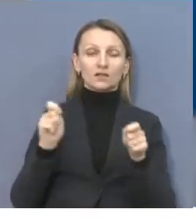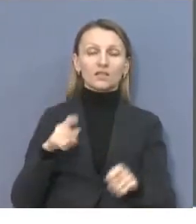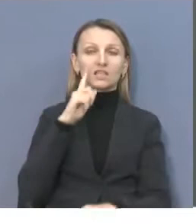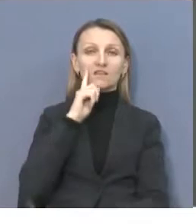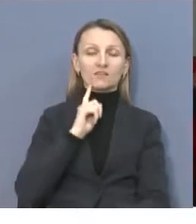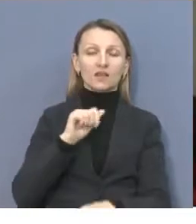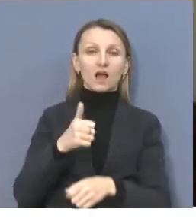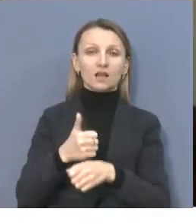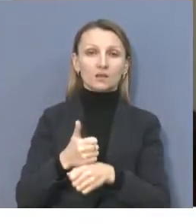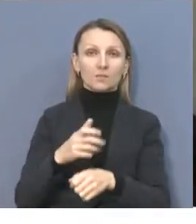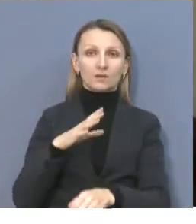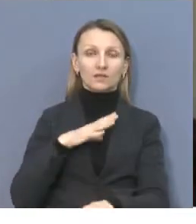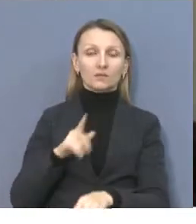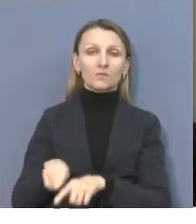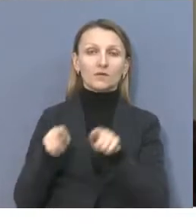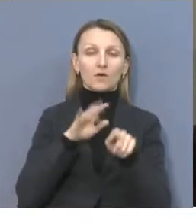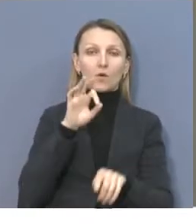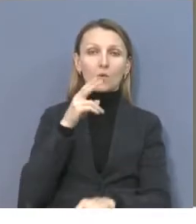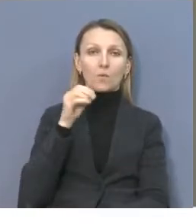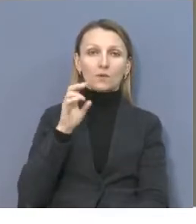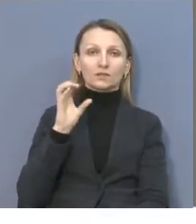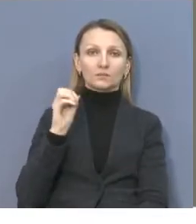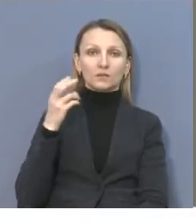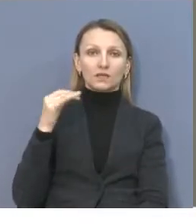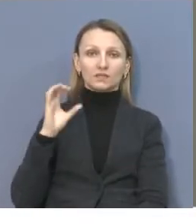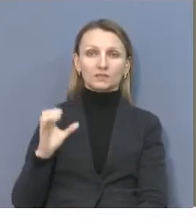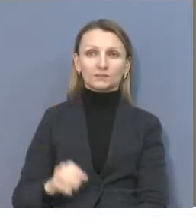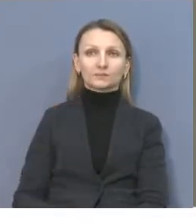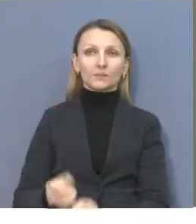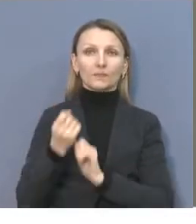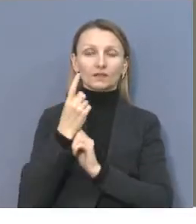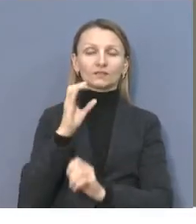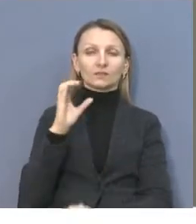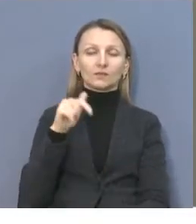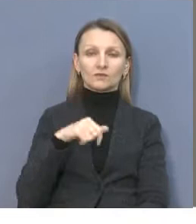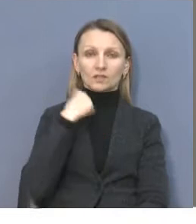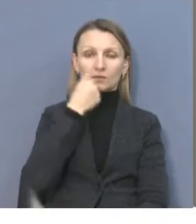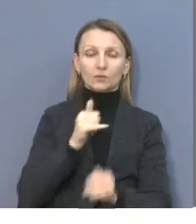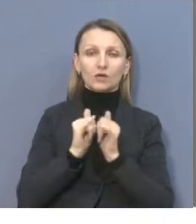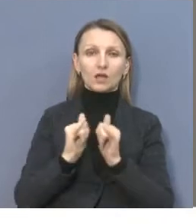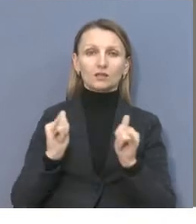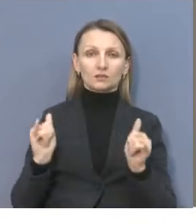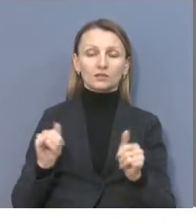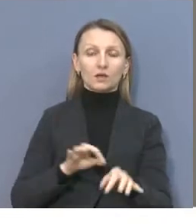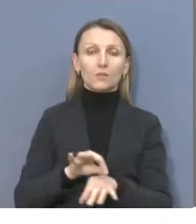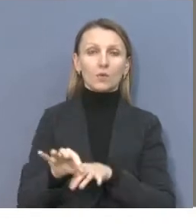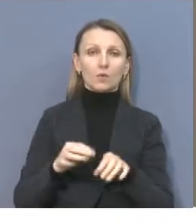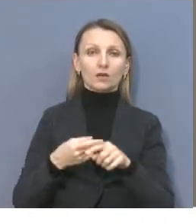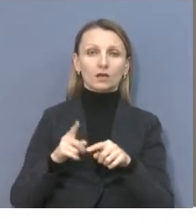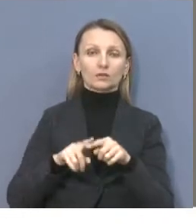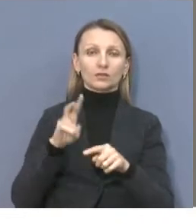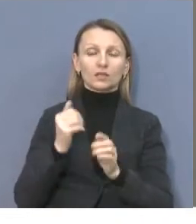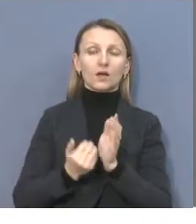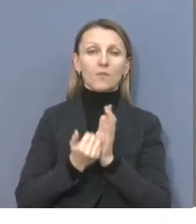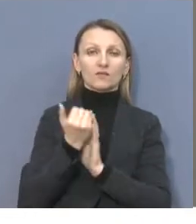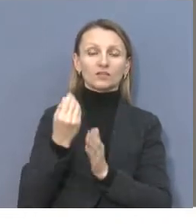осуществлен перевод формат openspace совместной сентября текущего года реализуется проект ошибку джед который направлен на повышение финансовой